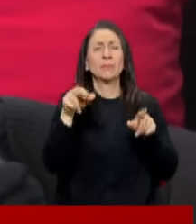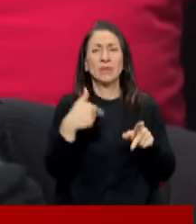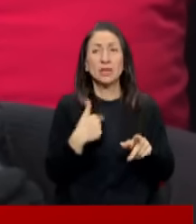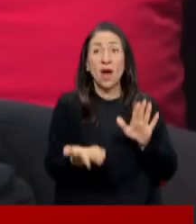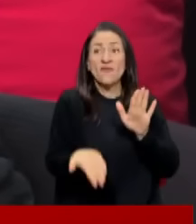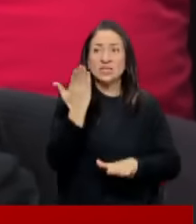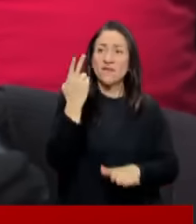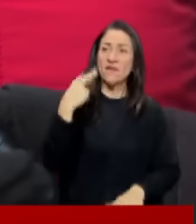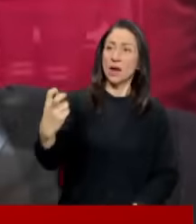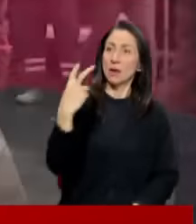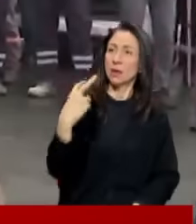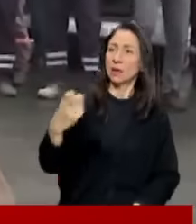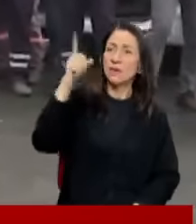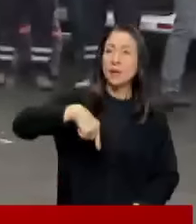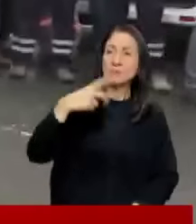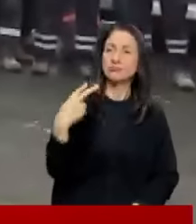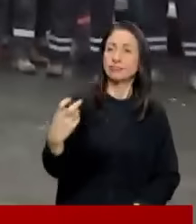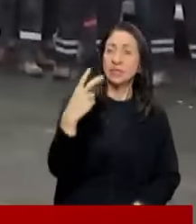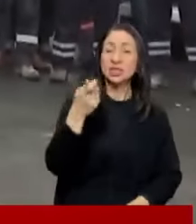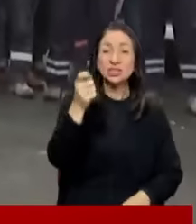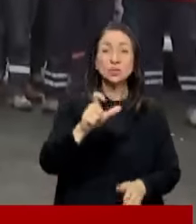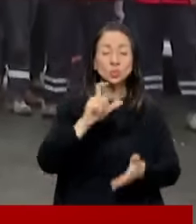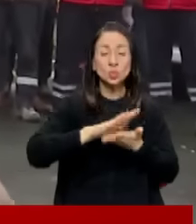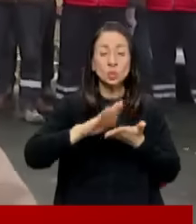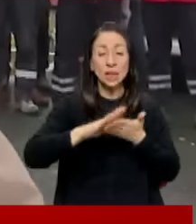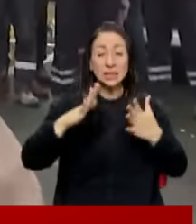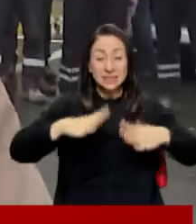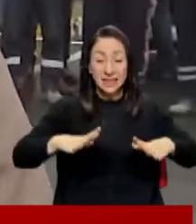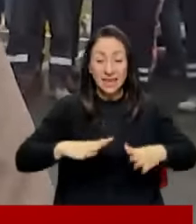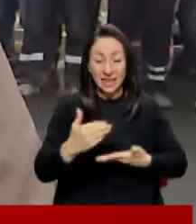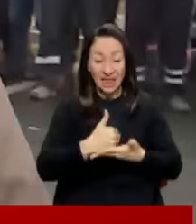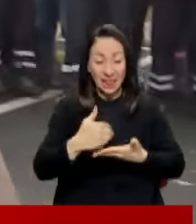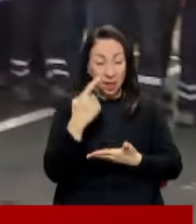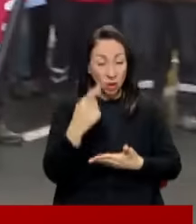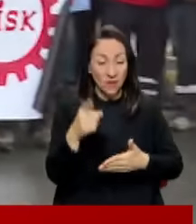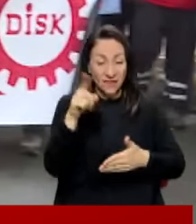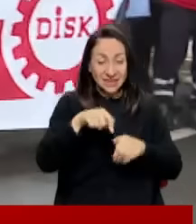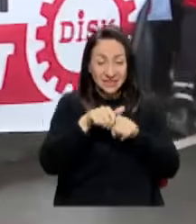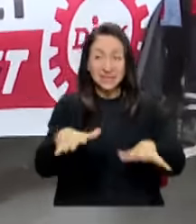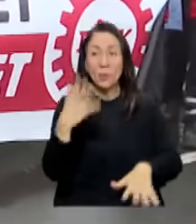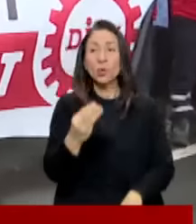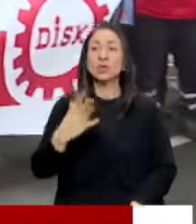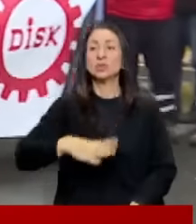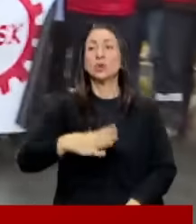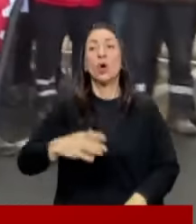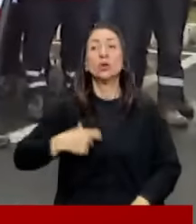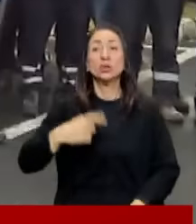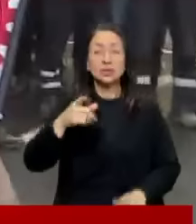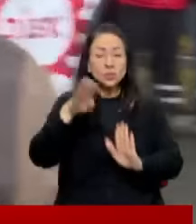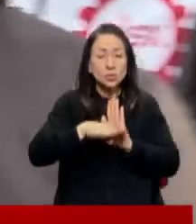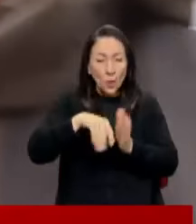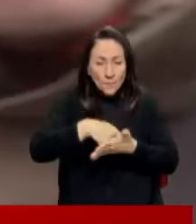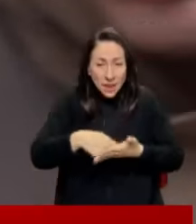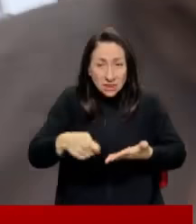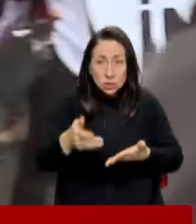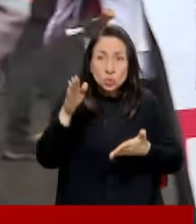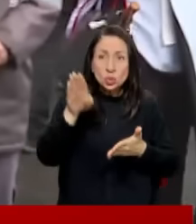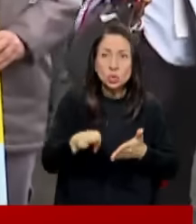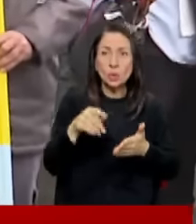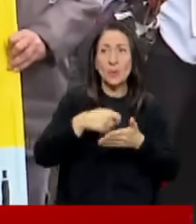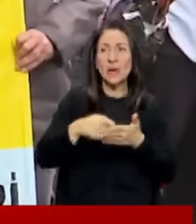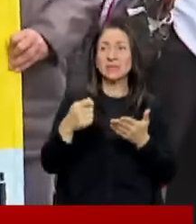daha fazla vergi ödüyoruz. İşçiler vergilerin düzenlenmesini, gelire göre vergi sistemi getirilmesini istiyor. Özellikle düşük ücretliden